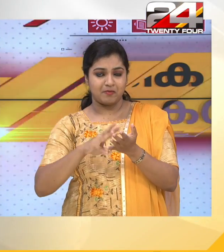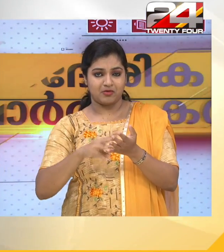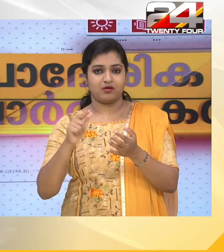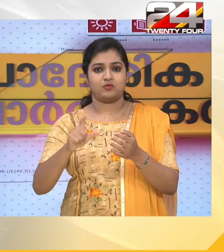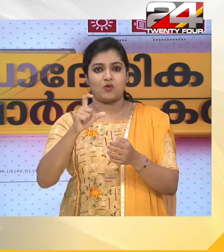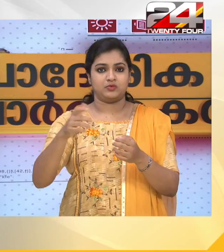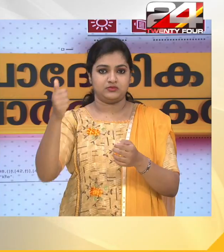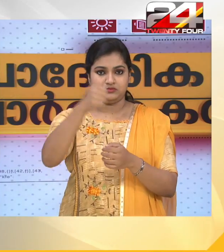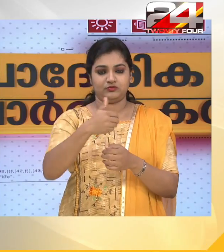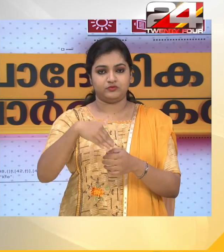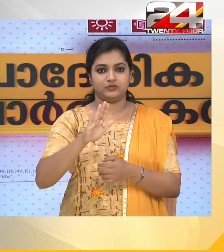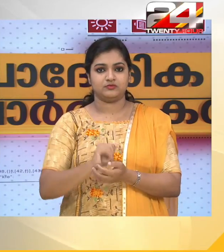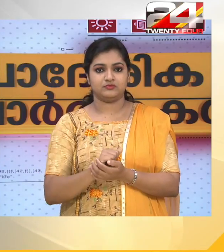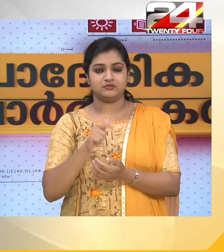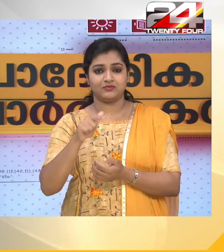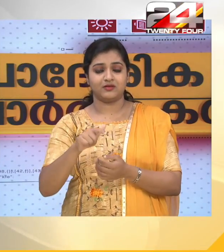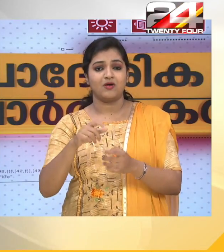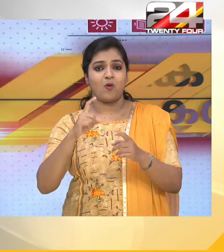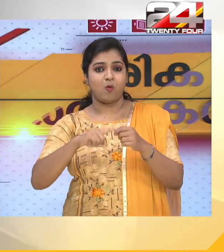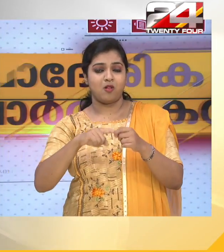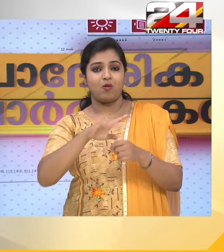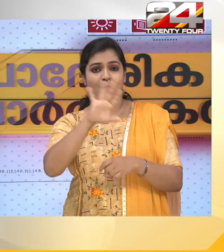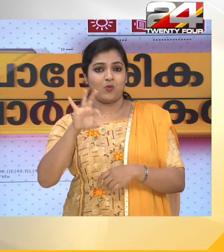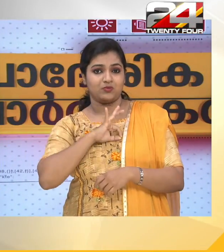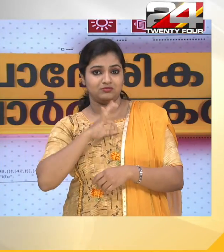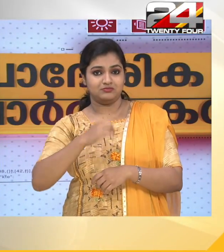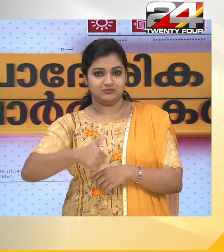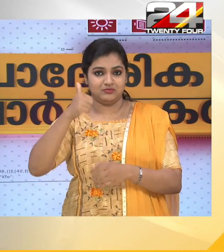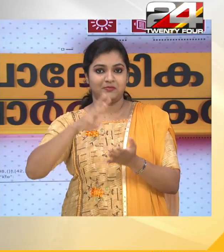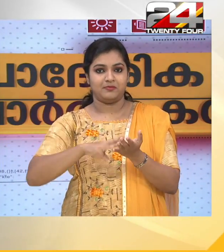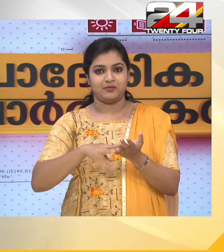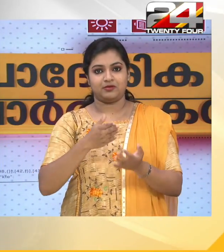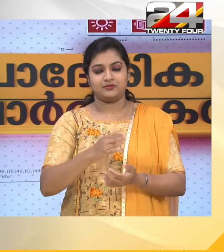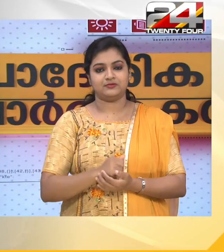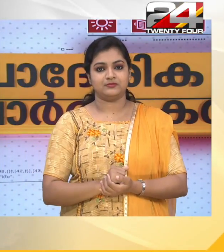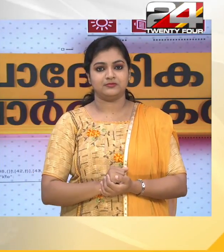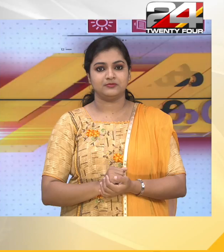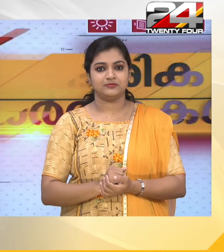പടിയിറങ്ങുന്നത് കക്ഷിരാഷ്ട്രീയ ഭേദമന്യേ കൊല്ലത്തിന് പ്രിയങ്കരനായ ജനകീയ മേയർ.